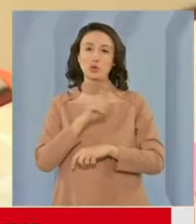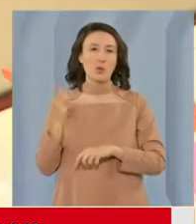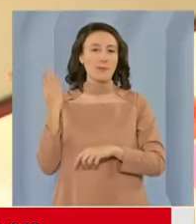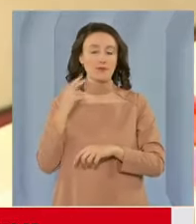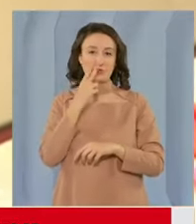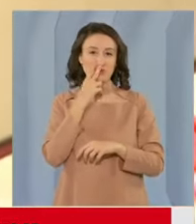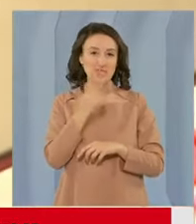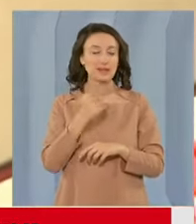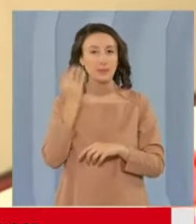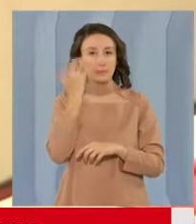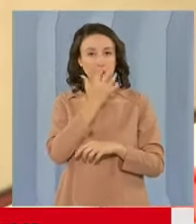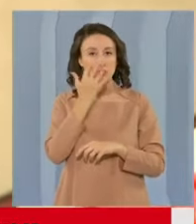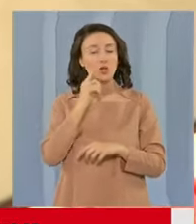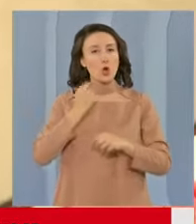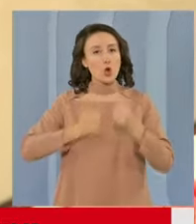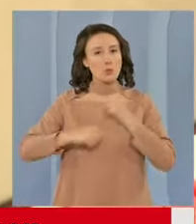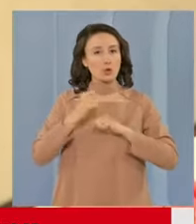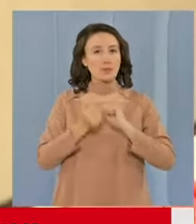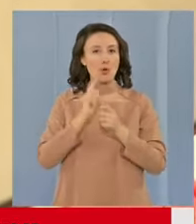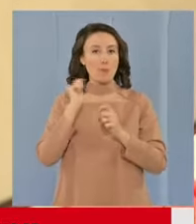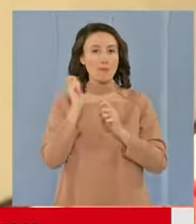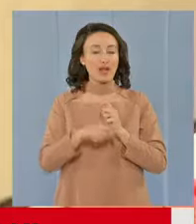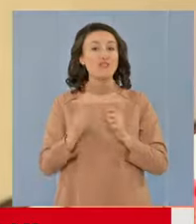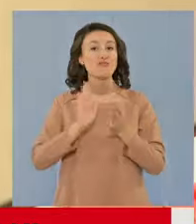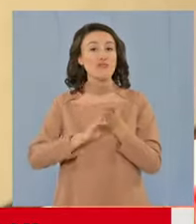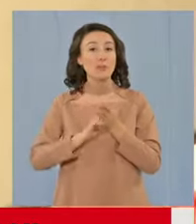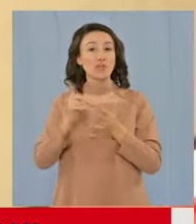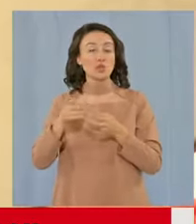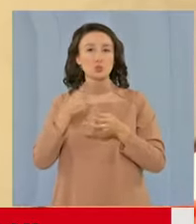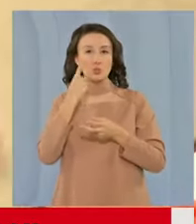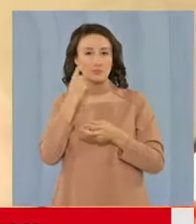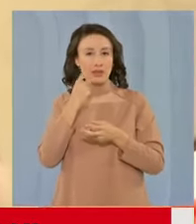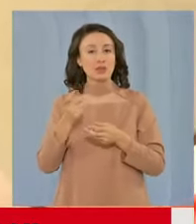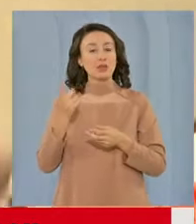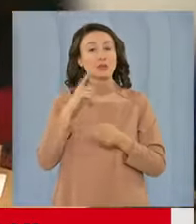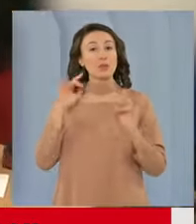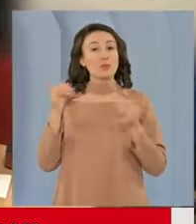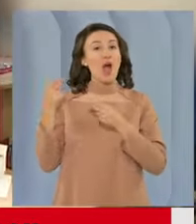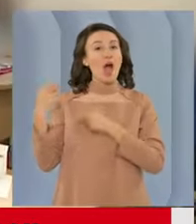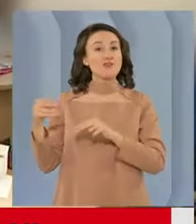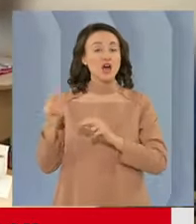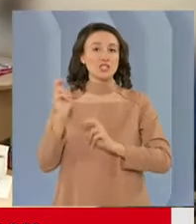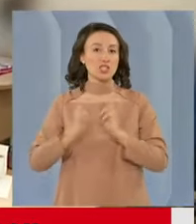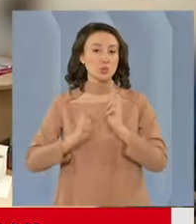fost vizat de plângeri disciplinare sau penale și că faptele de care este suspectat au avut loc în afara